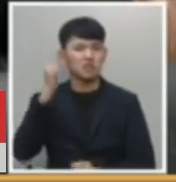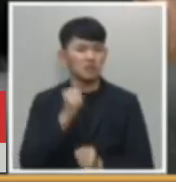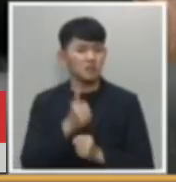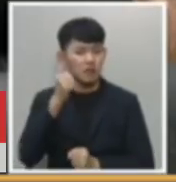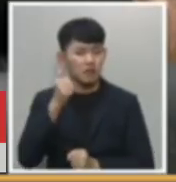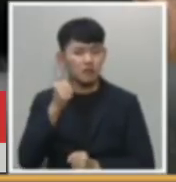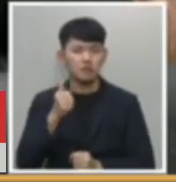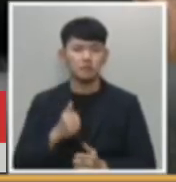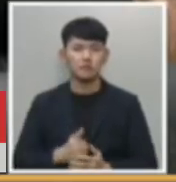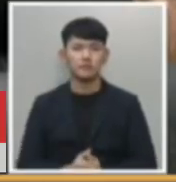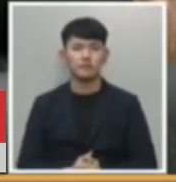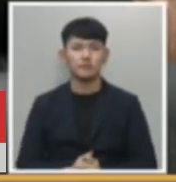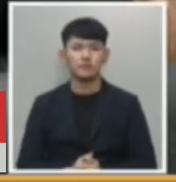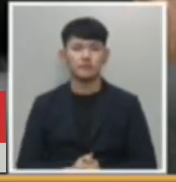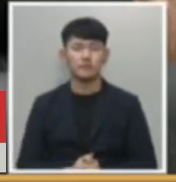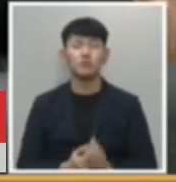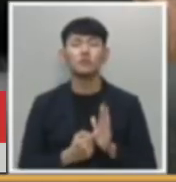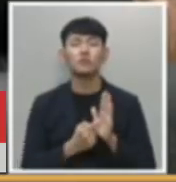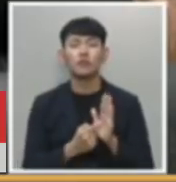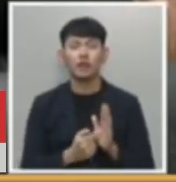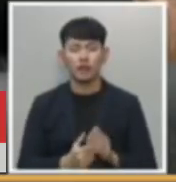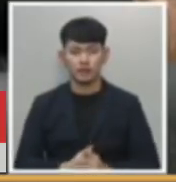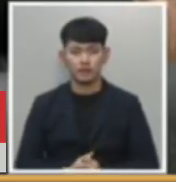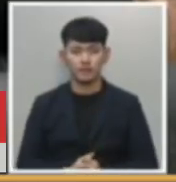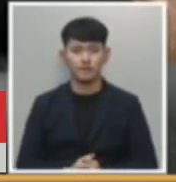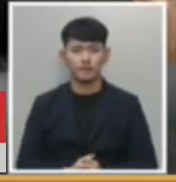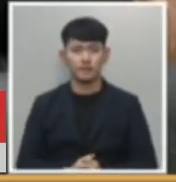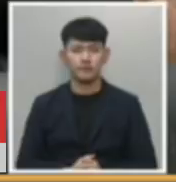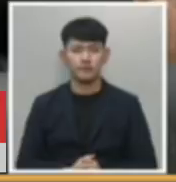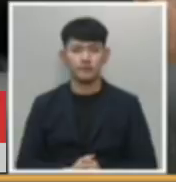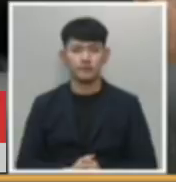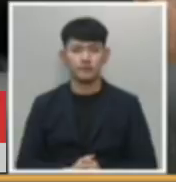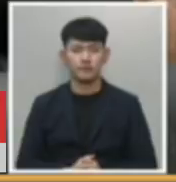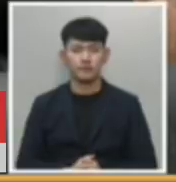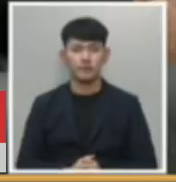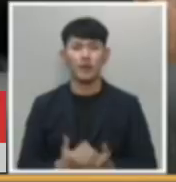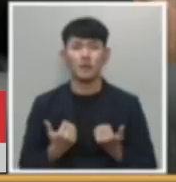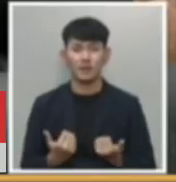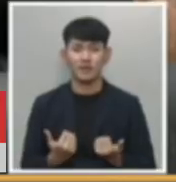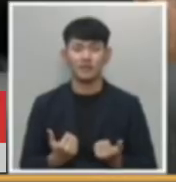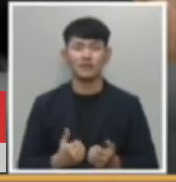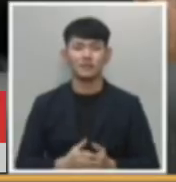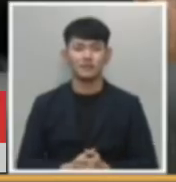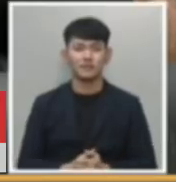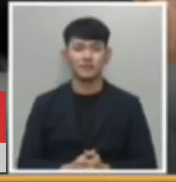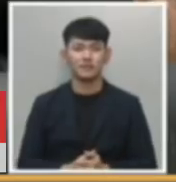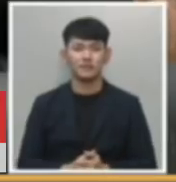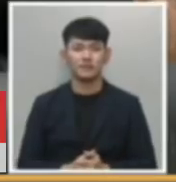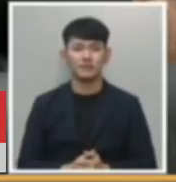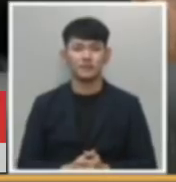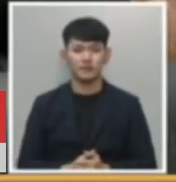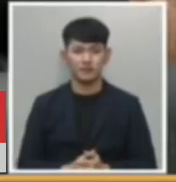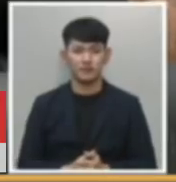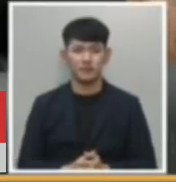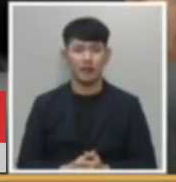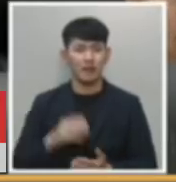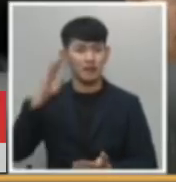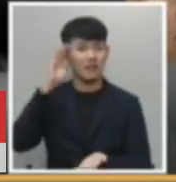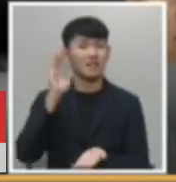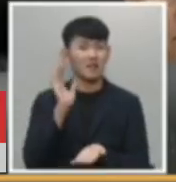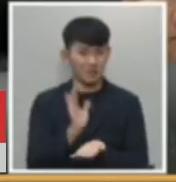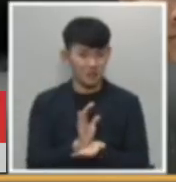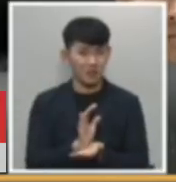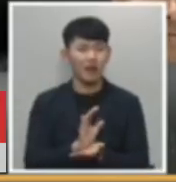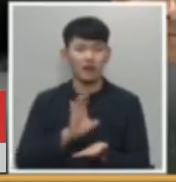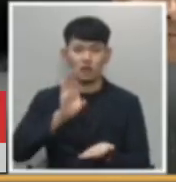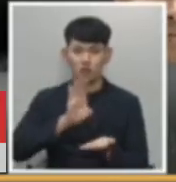งครับผมยกตัวอย่างเลยครับท่านประธานครับว่าวันนี้เนี่ยสำนักงานแต่งตั้งชาติได้เงินไป120,000ล้